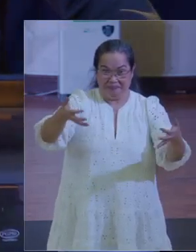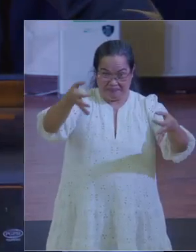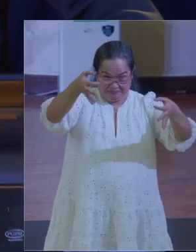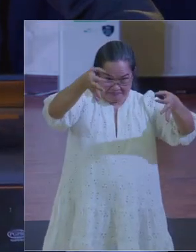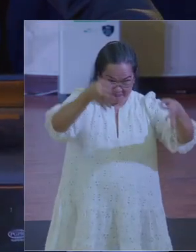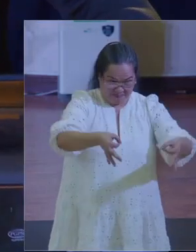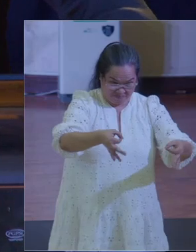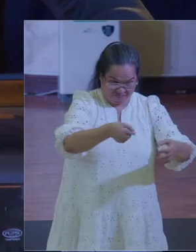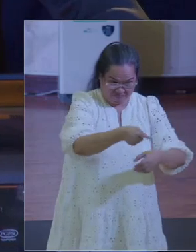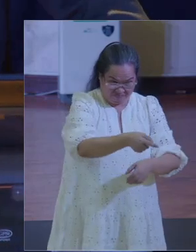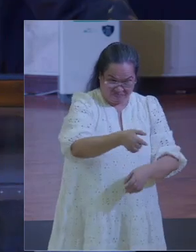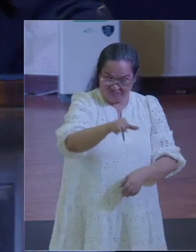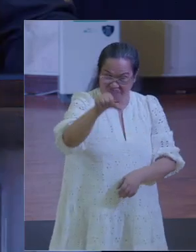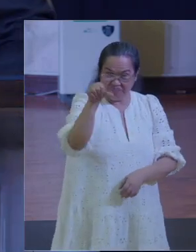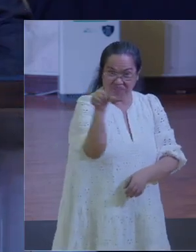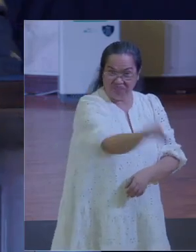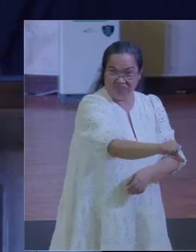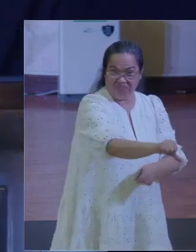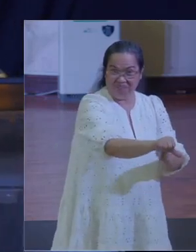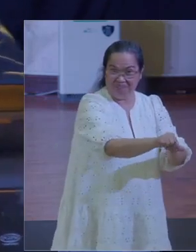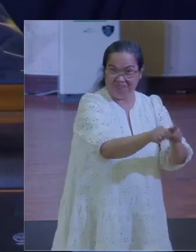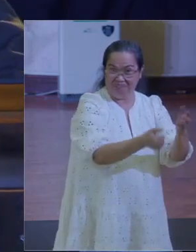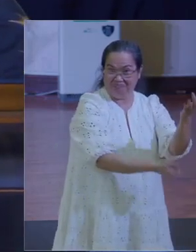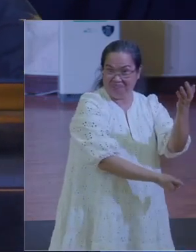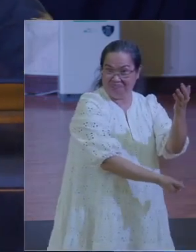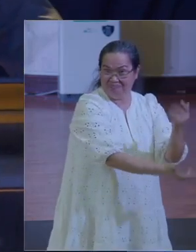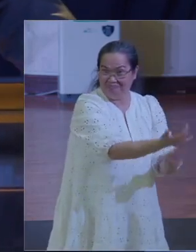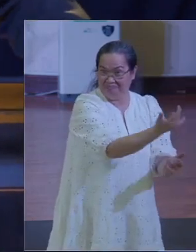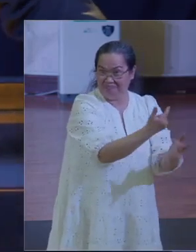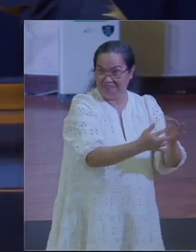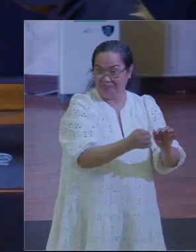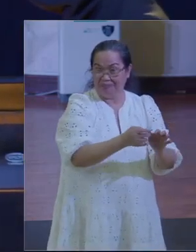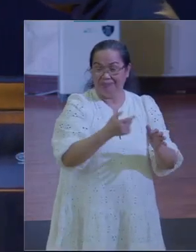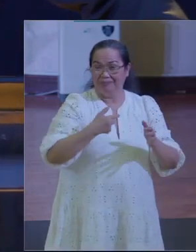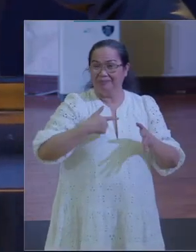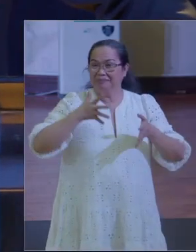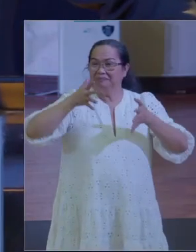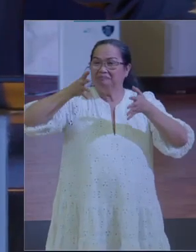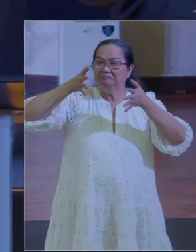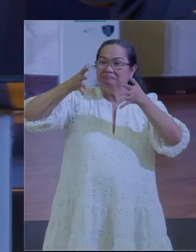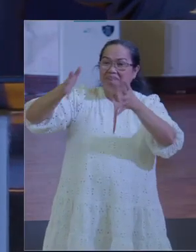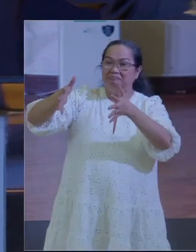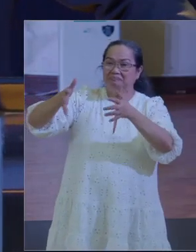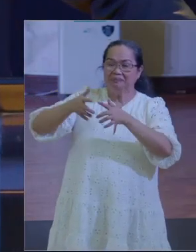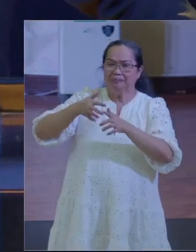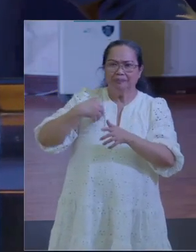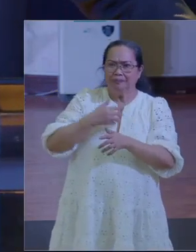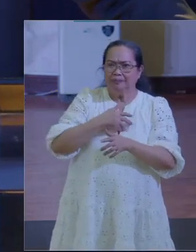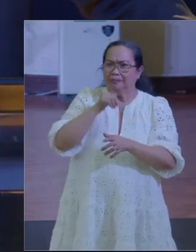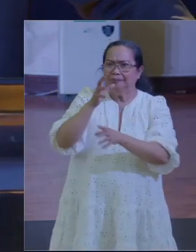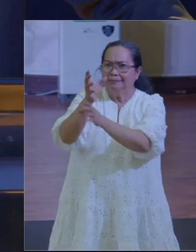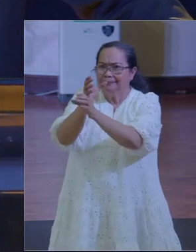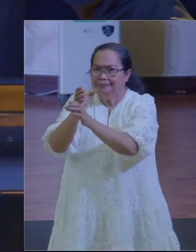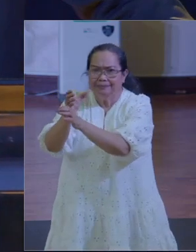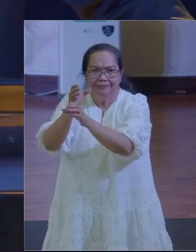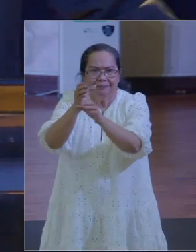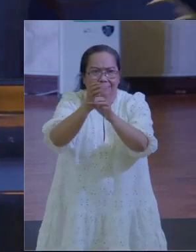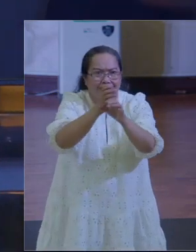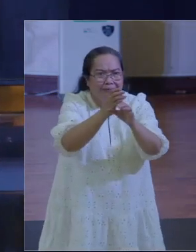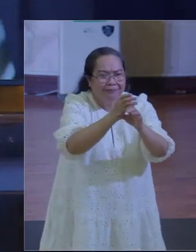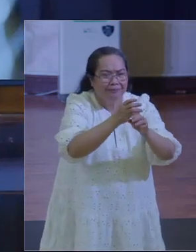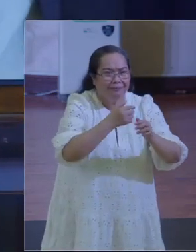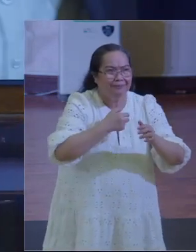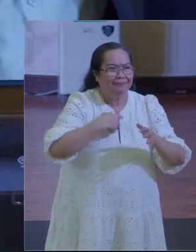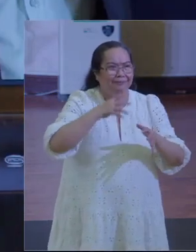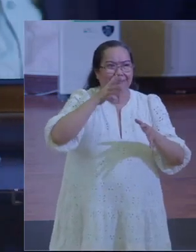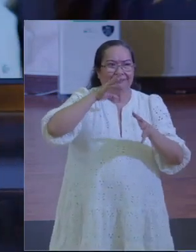judgment. Ang ibig sabihin po nun, talagang pinabayaan yan. Hindi walang nag-aalaga dyan.